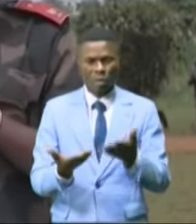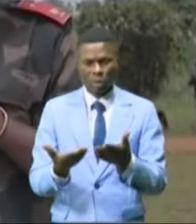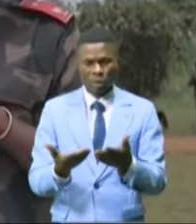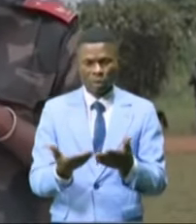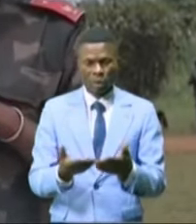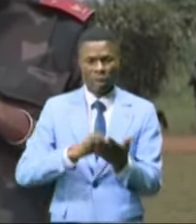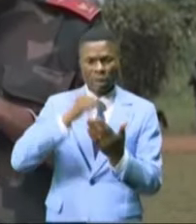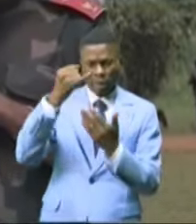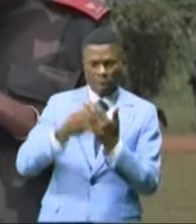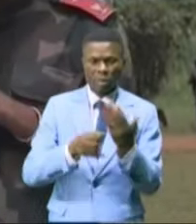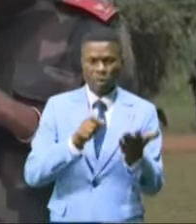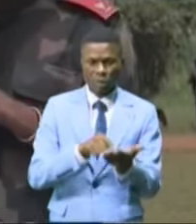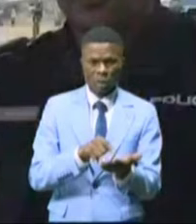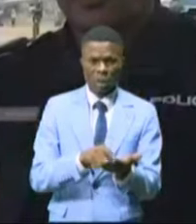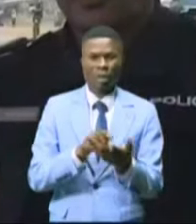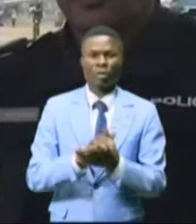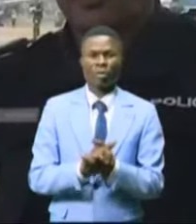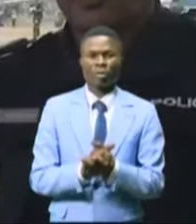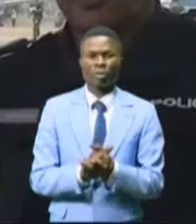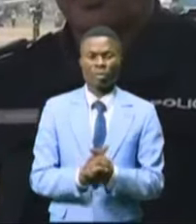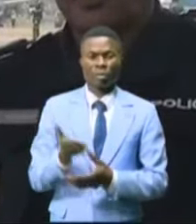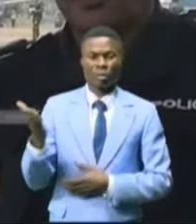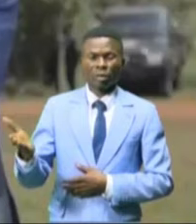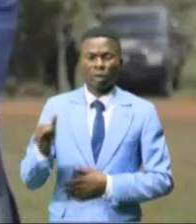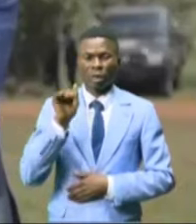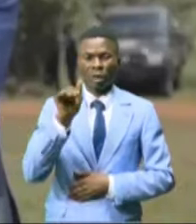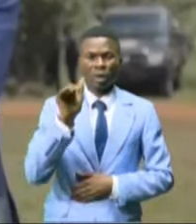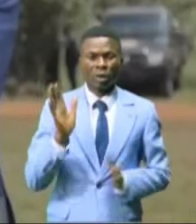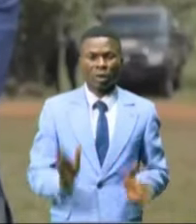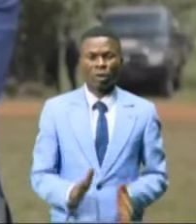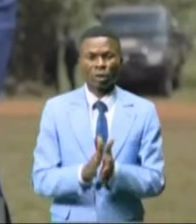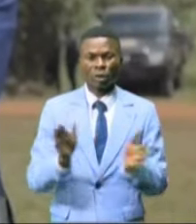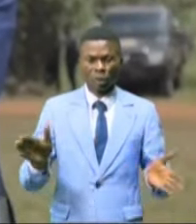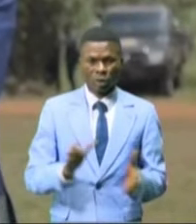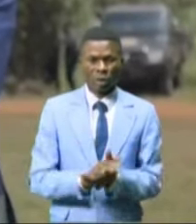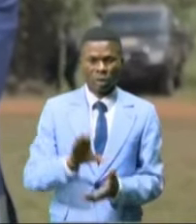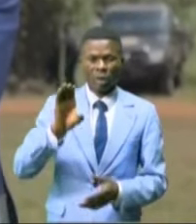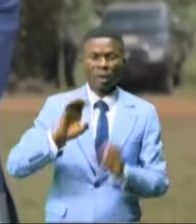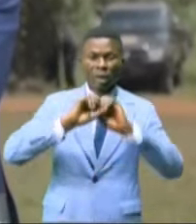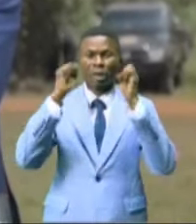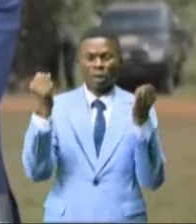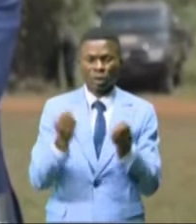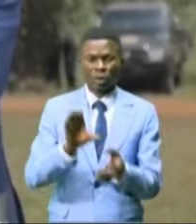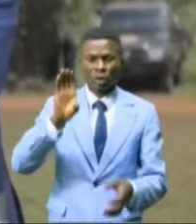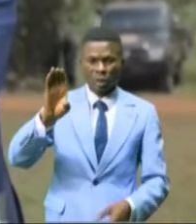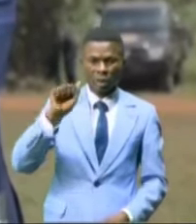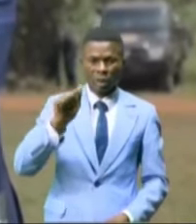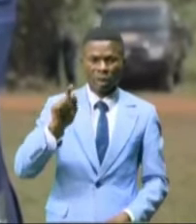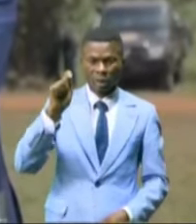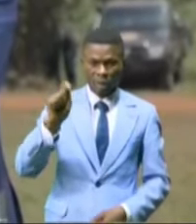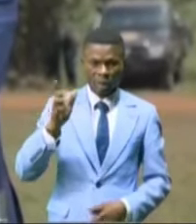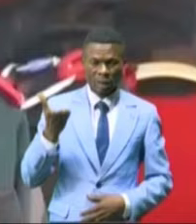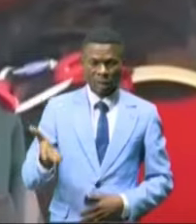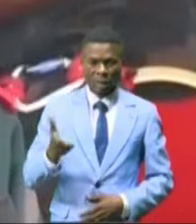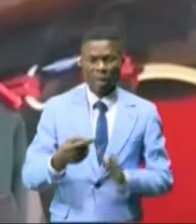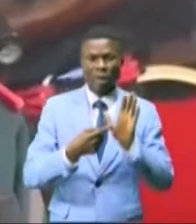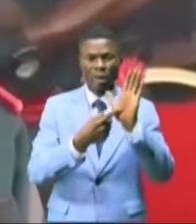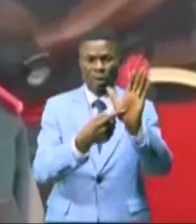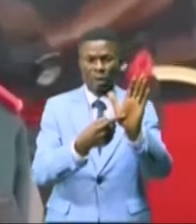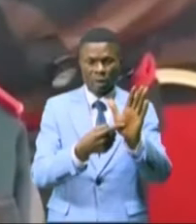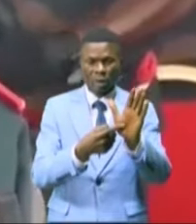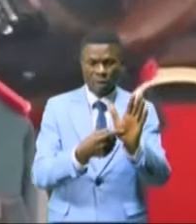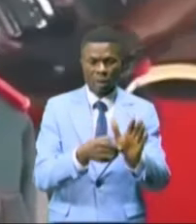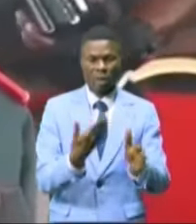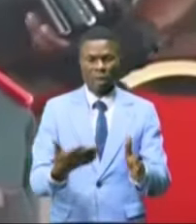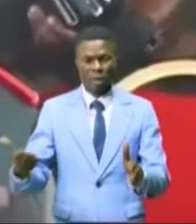ces projets. De son côté, le directeur général de Cats Project Africa, Germain Kodjo, a présenté les